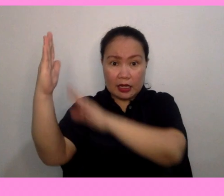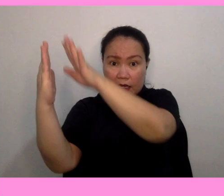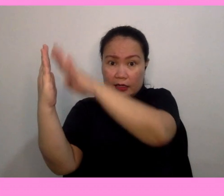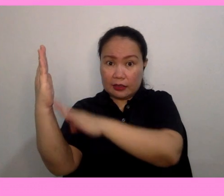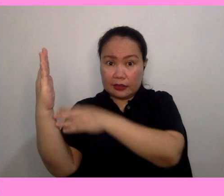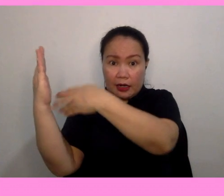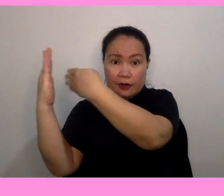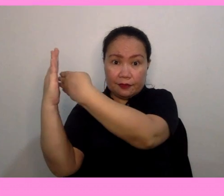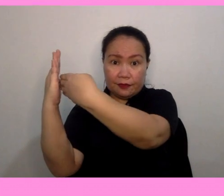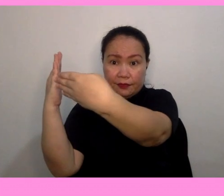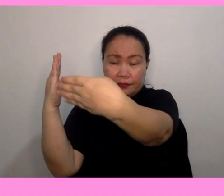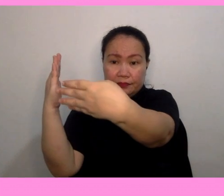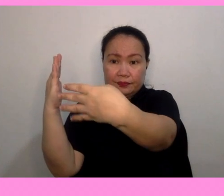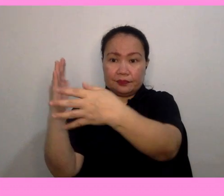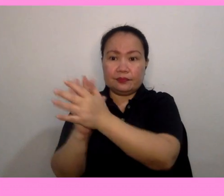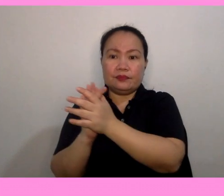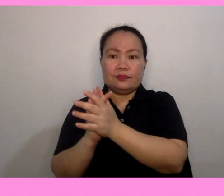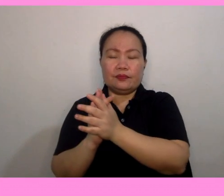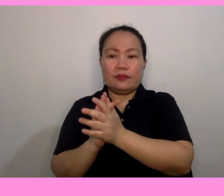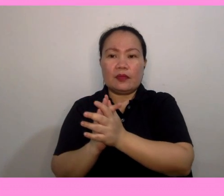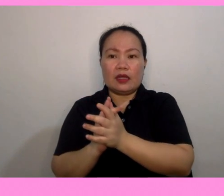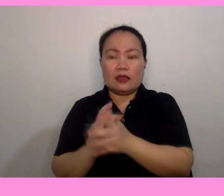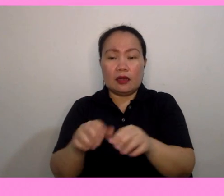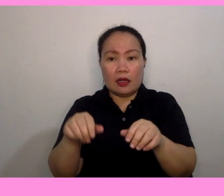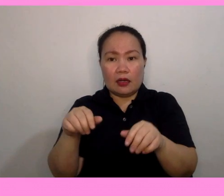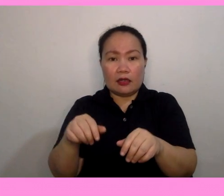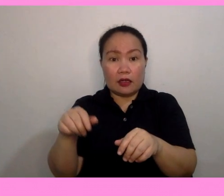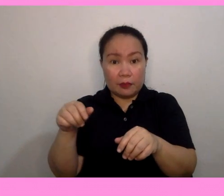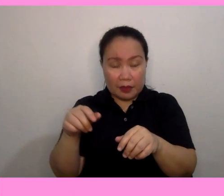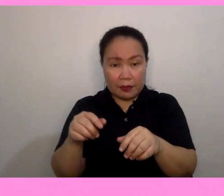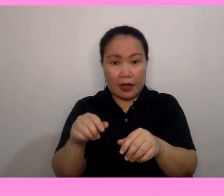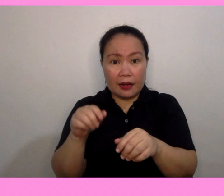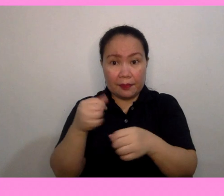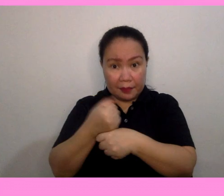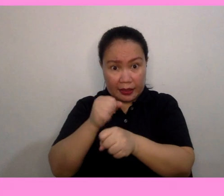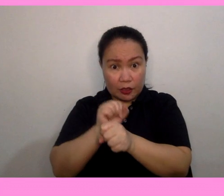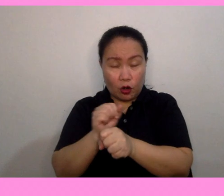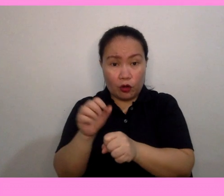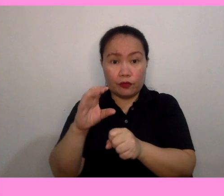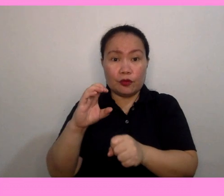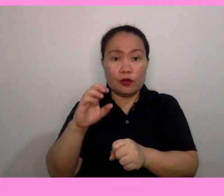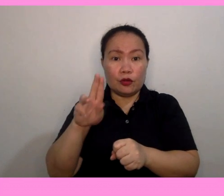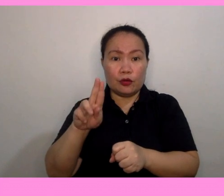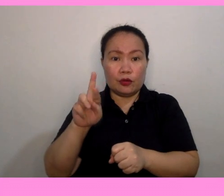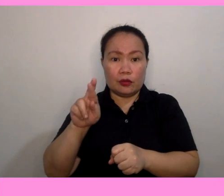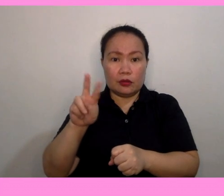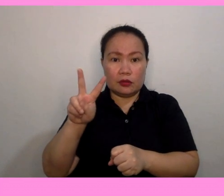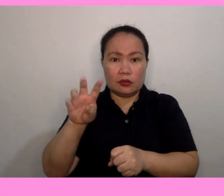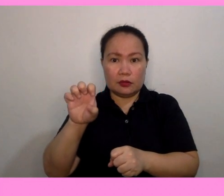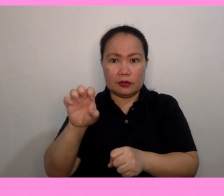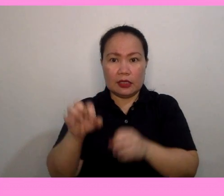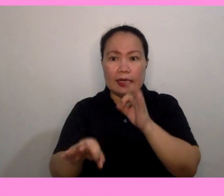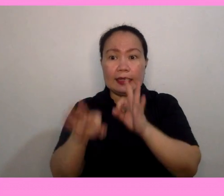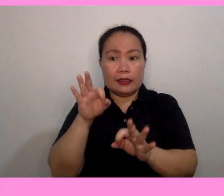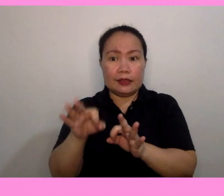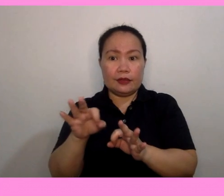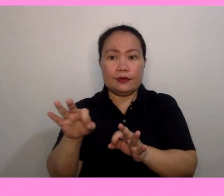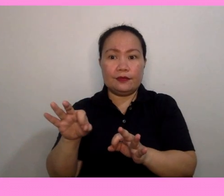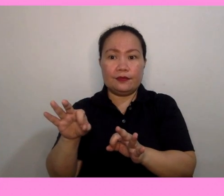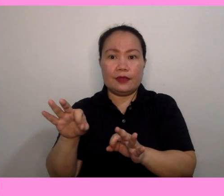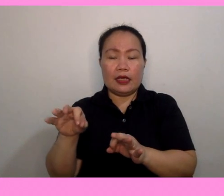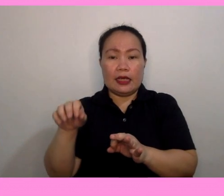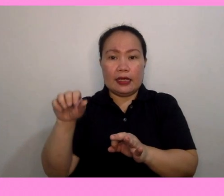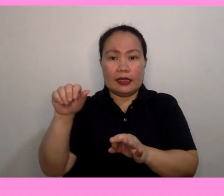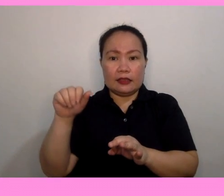quantity demanded, ay mabubuo ang demand curve para sa candy. Halimbawa, sa punto A na ang presyo